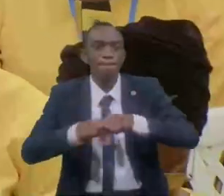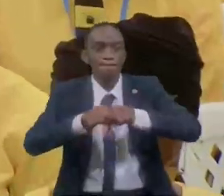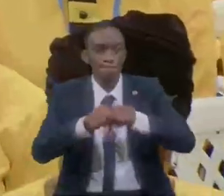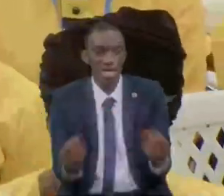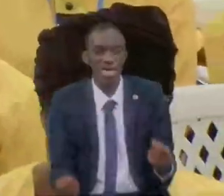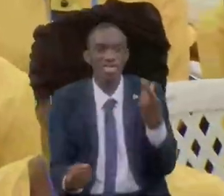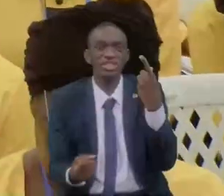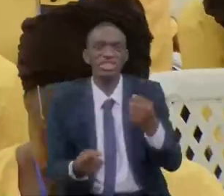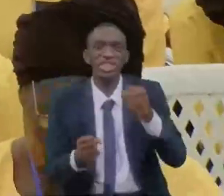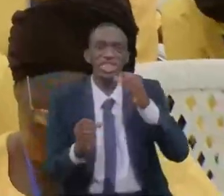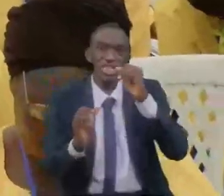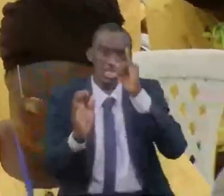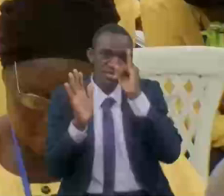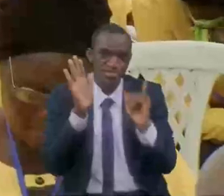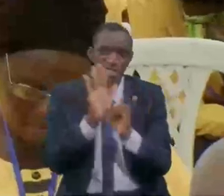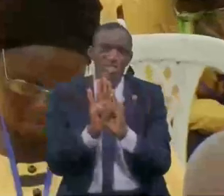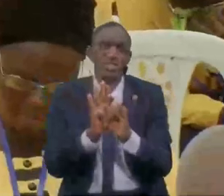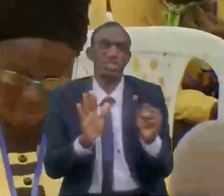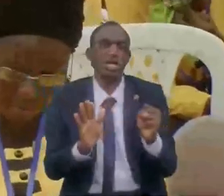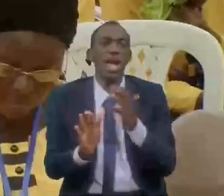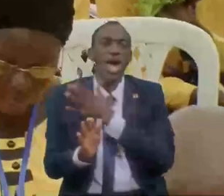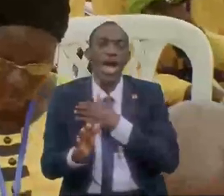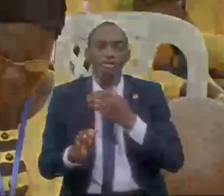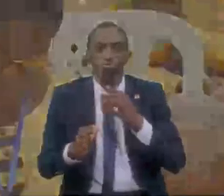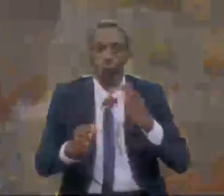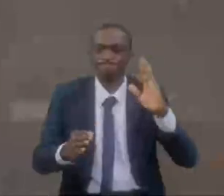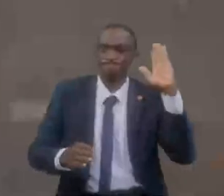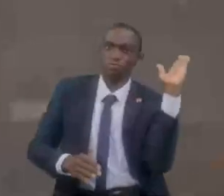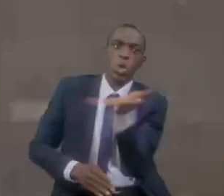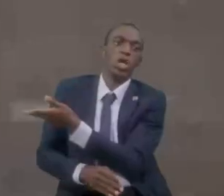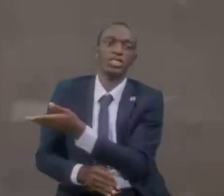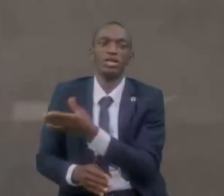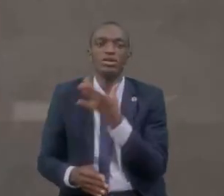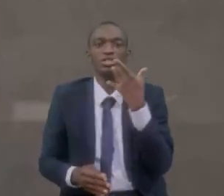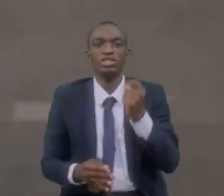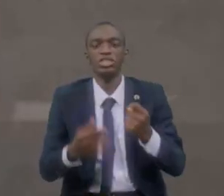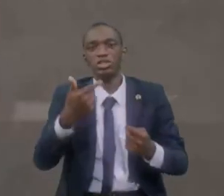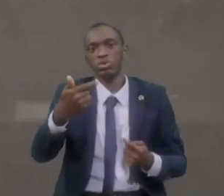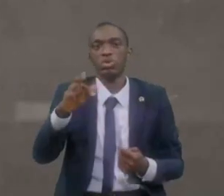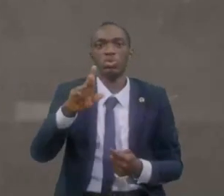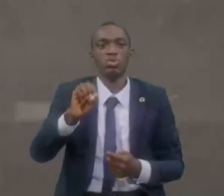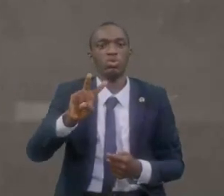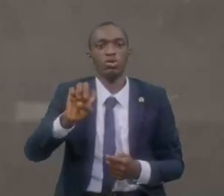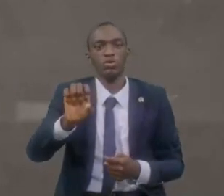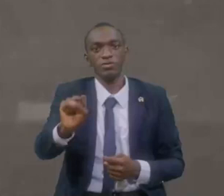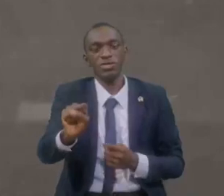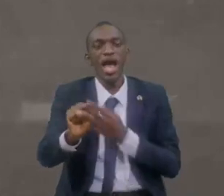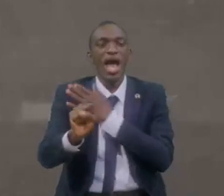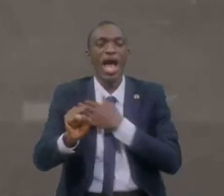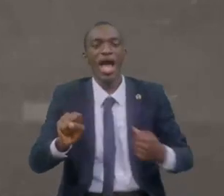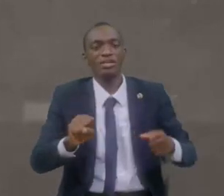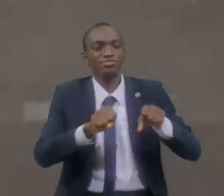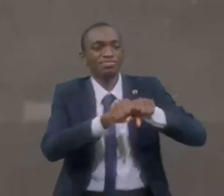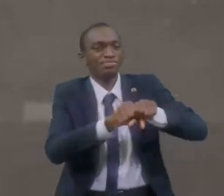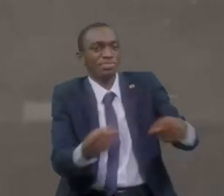les statues, abattit les idoles et mit en pièces